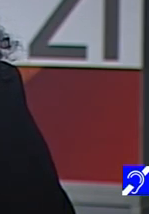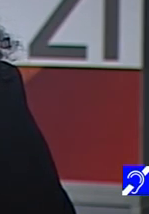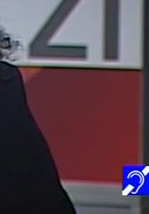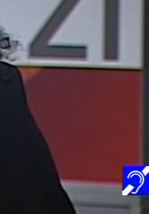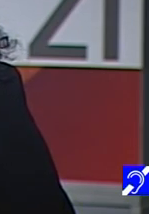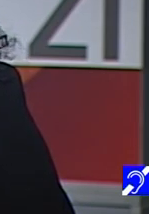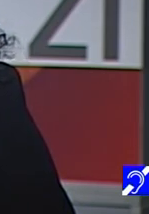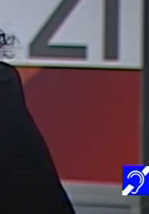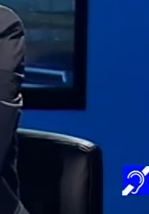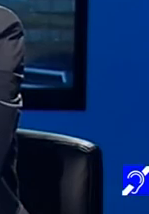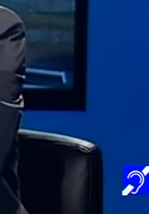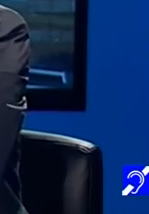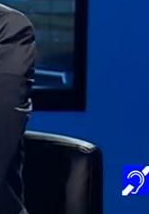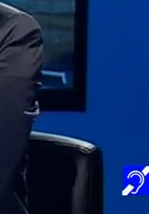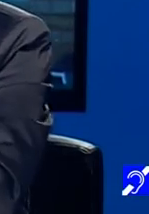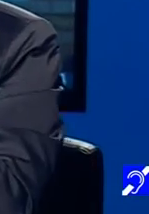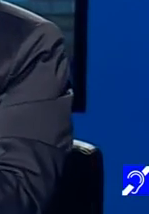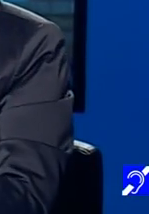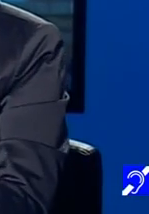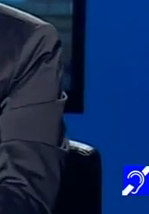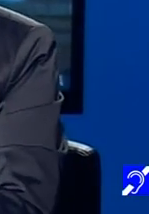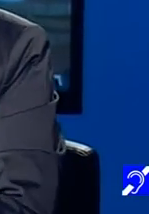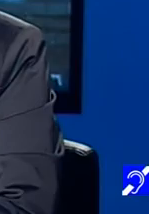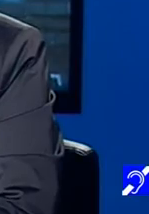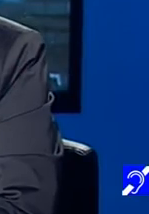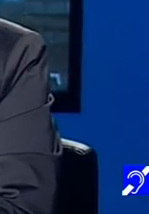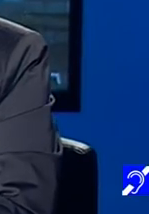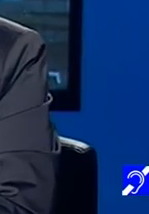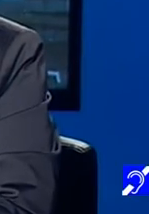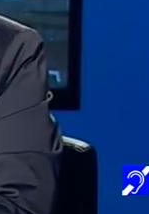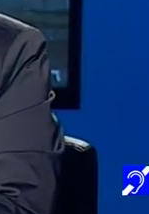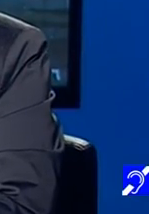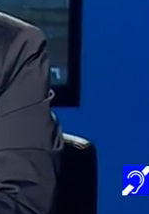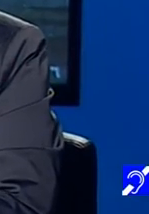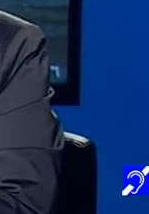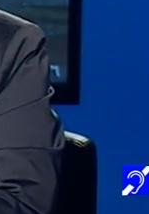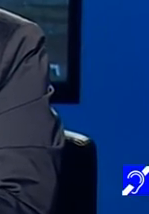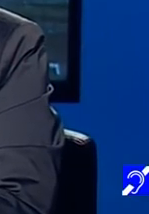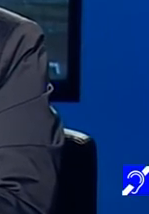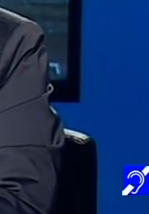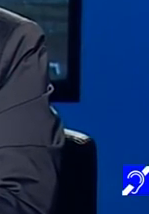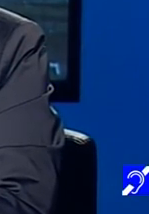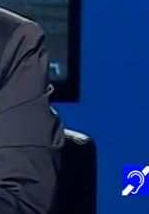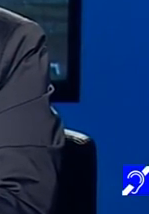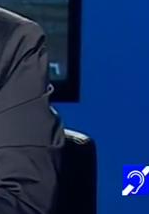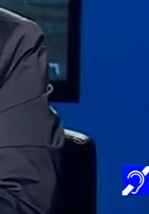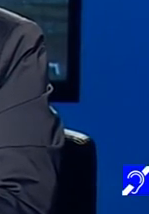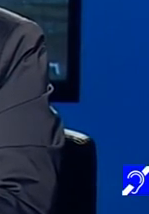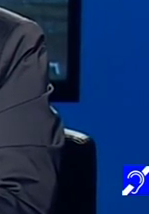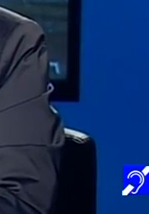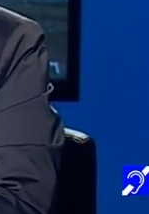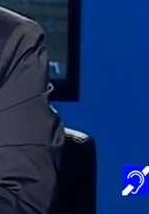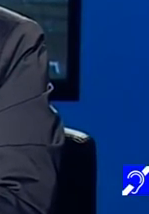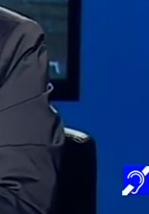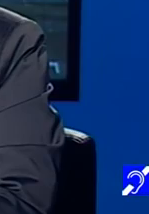anunță scurtarea drumurilor, acte mai puține, dar până atunci spuneți-ne câte drumuri trebuie să facem pentru